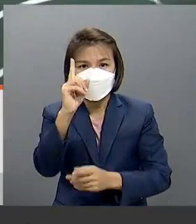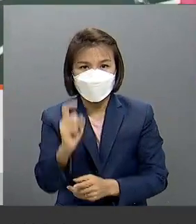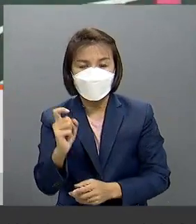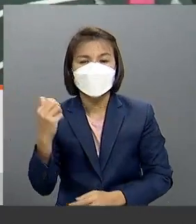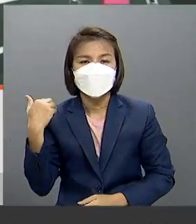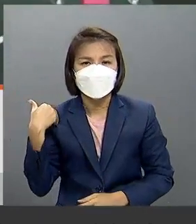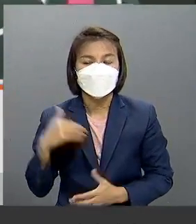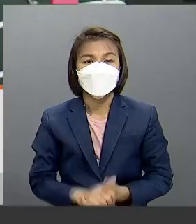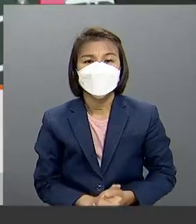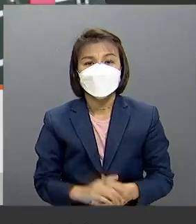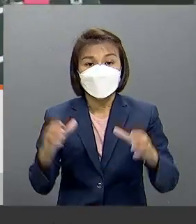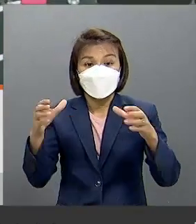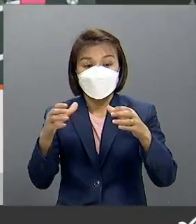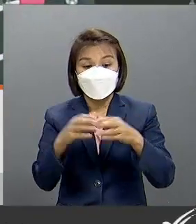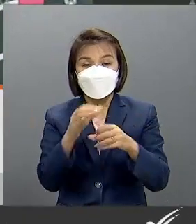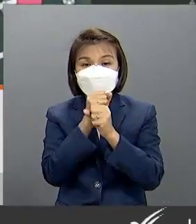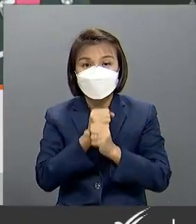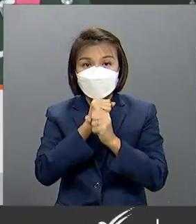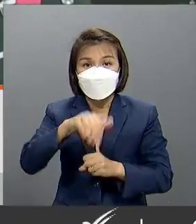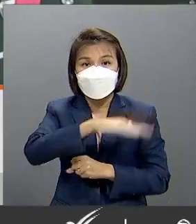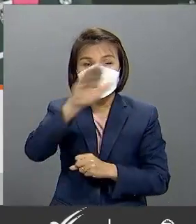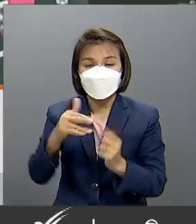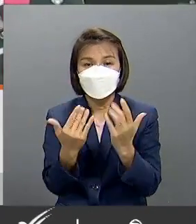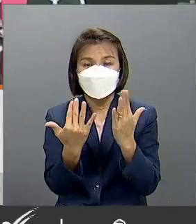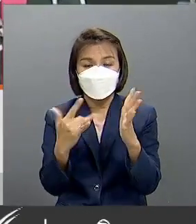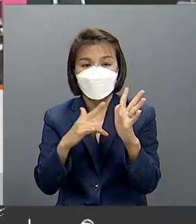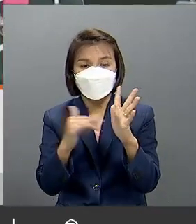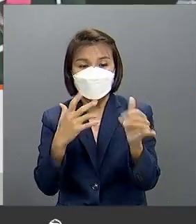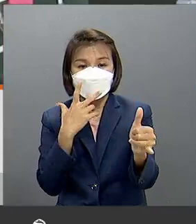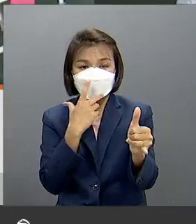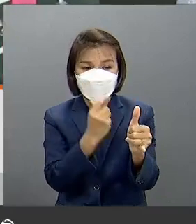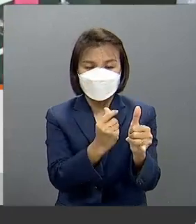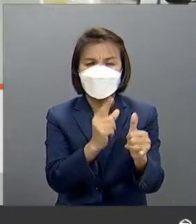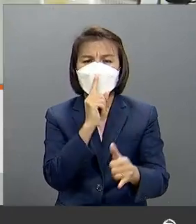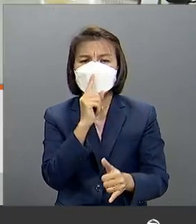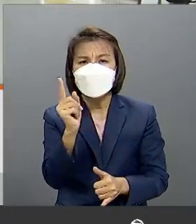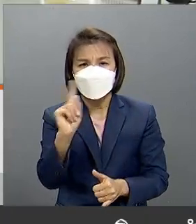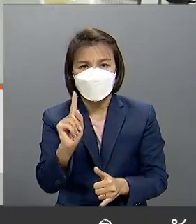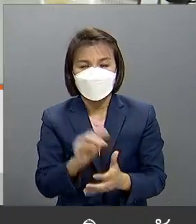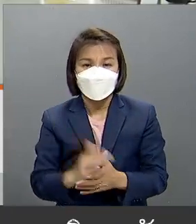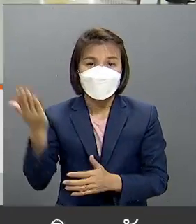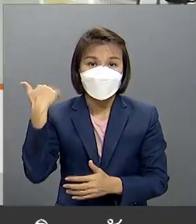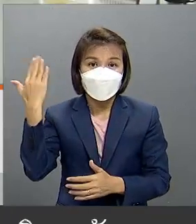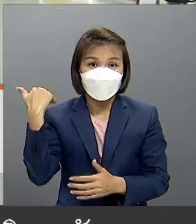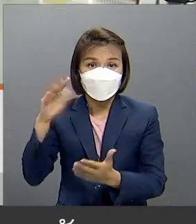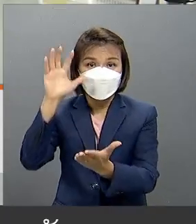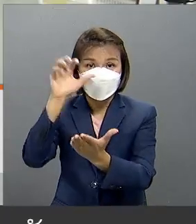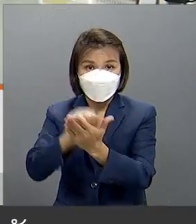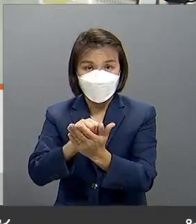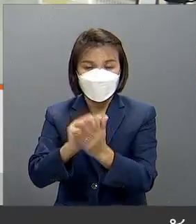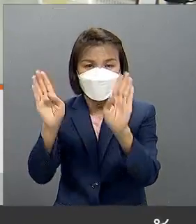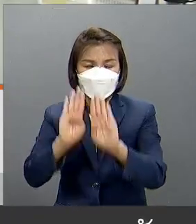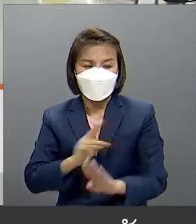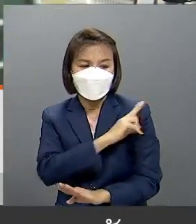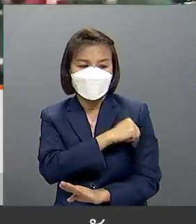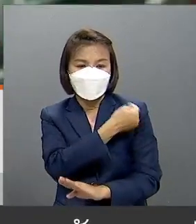งอายุที่เดินทางมารอฉีดวัคซีนที่ไทย PBS ให้ข้อมูลว่าก่อนหน้านี้เคยลงทะเบียนผ่านระบบหมอพร้อมแต่ว่าไม่สามารถลงทะเบียน